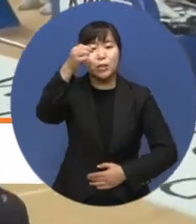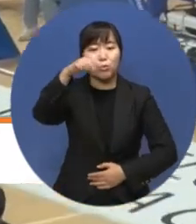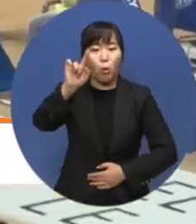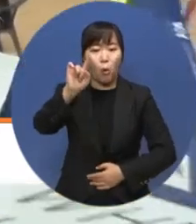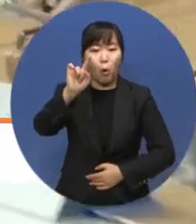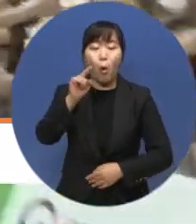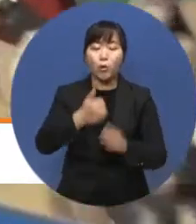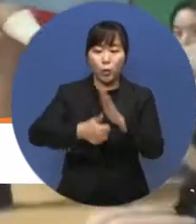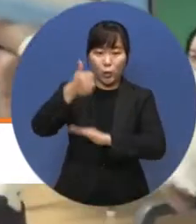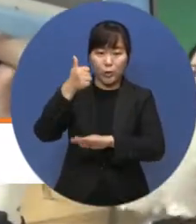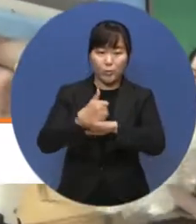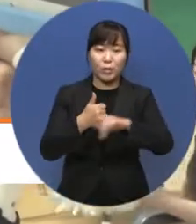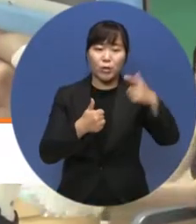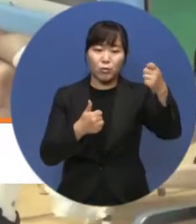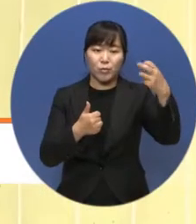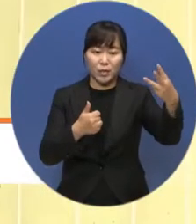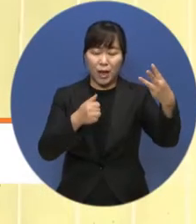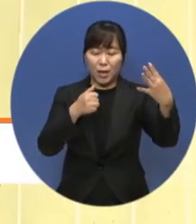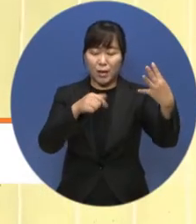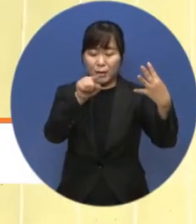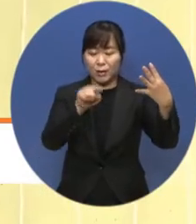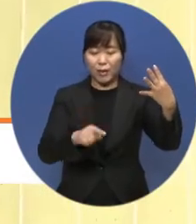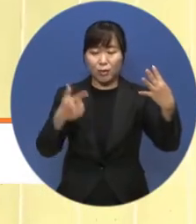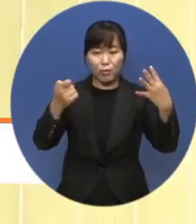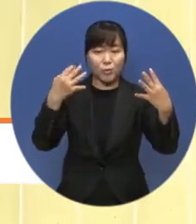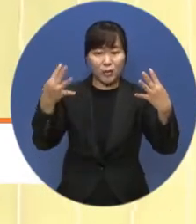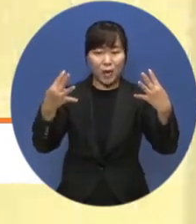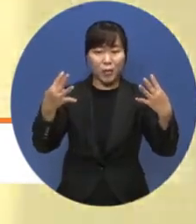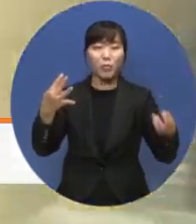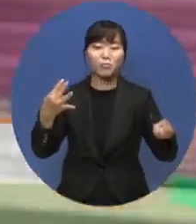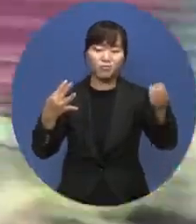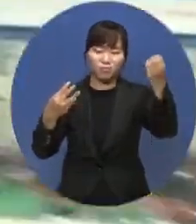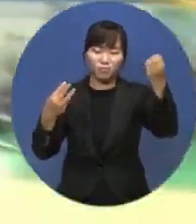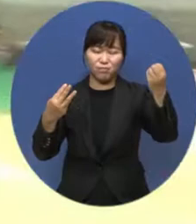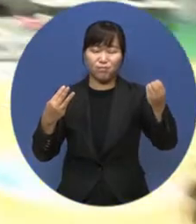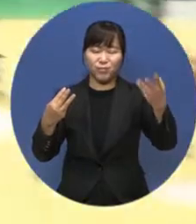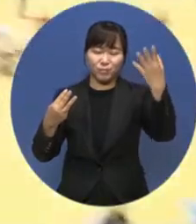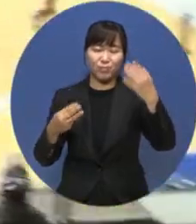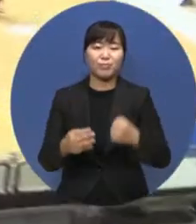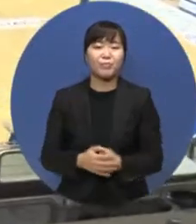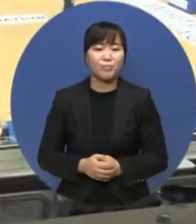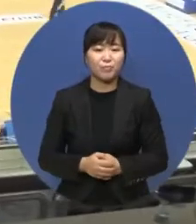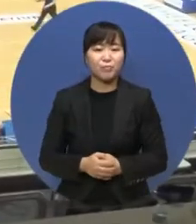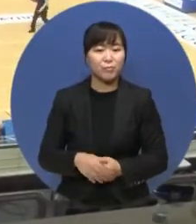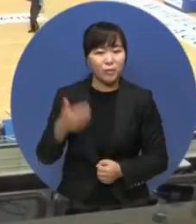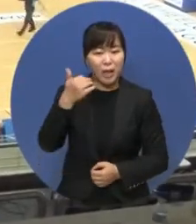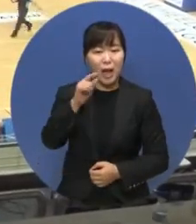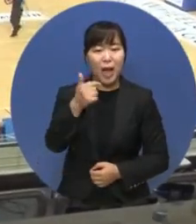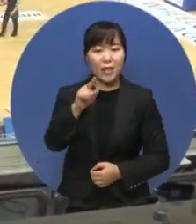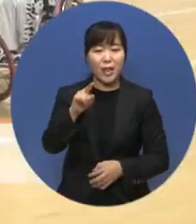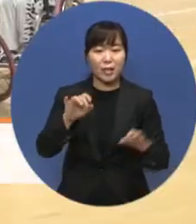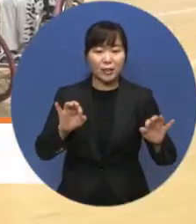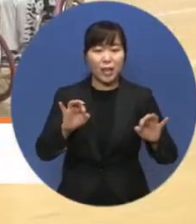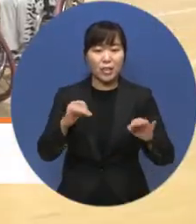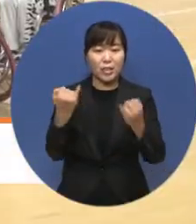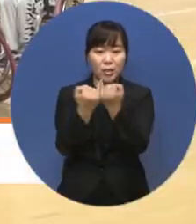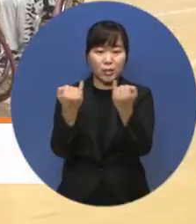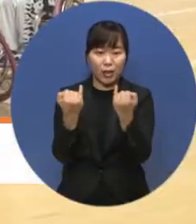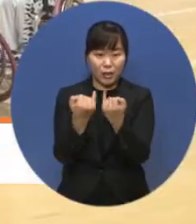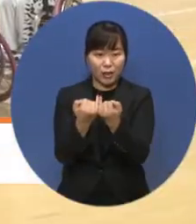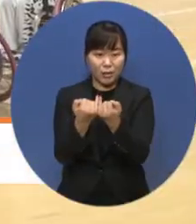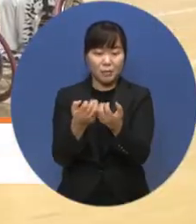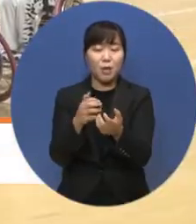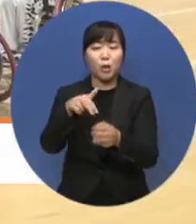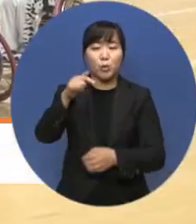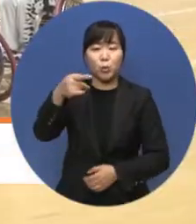성공하며 64대 63으로 역전승을 거뒀습니다. 전 하나은행 여자농구팀을 이끌었던 조동기